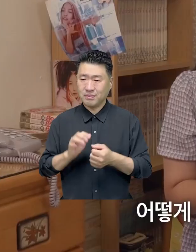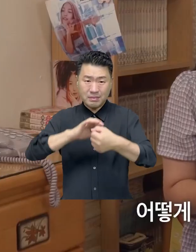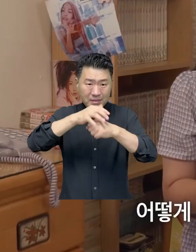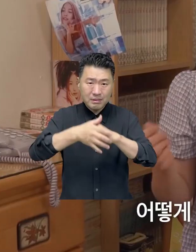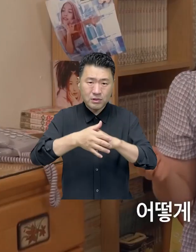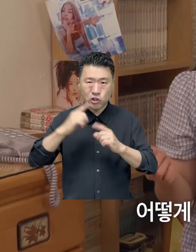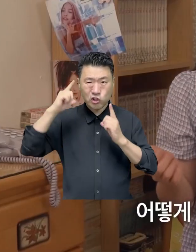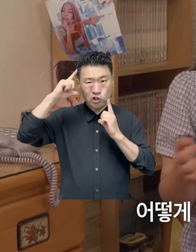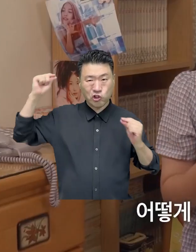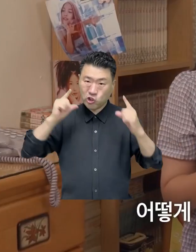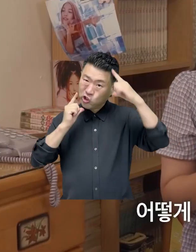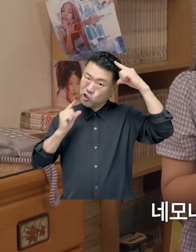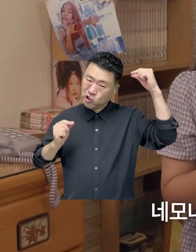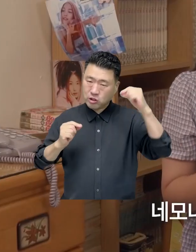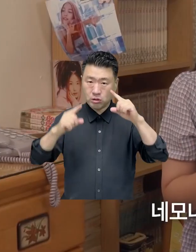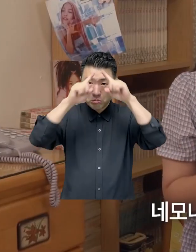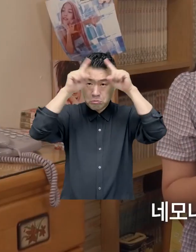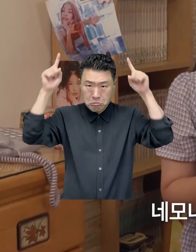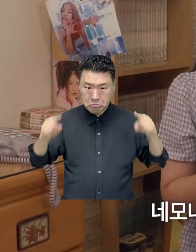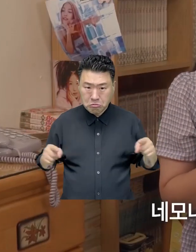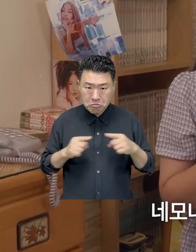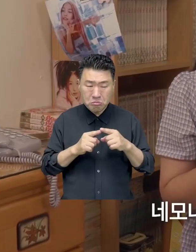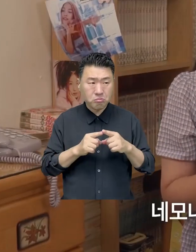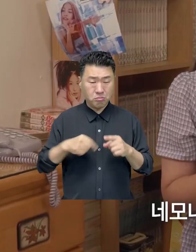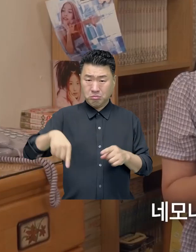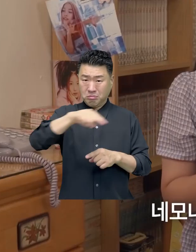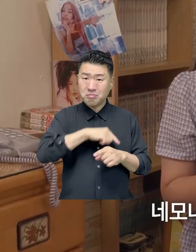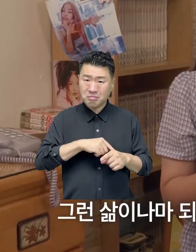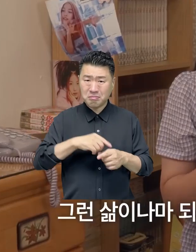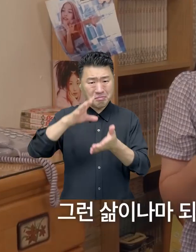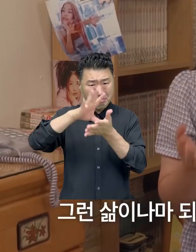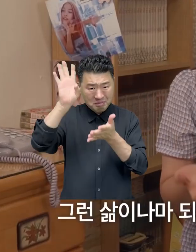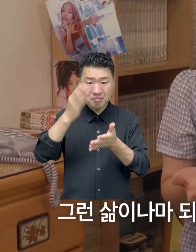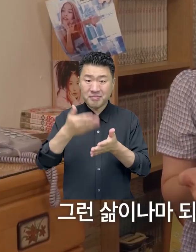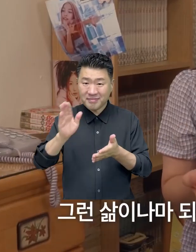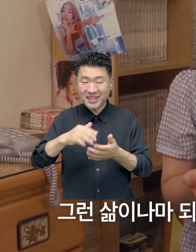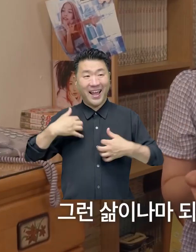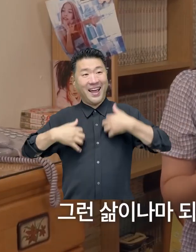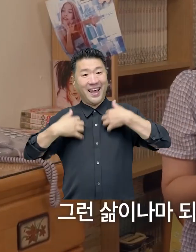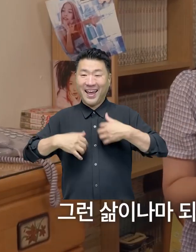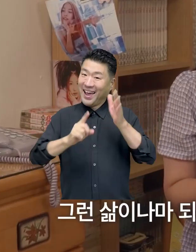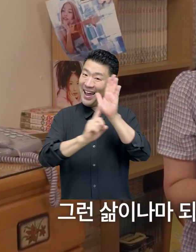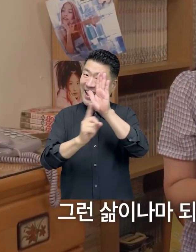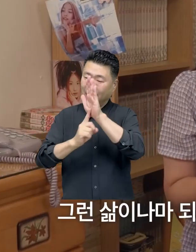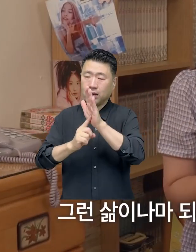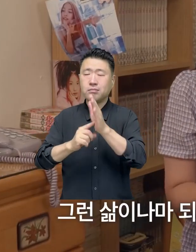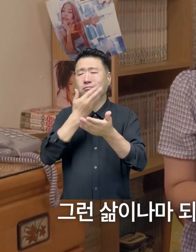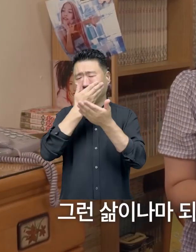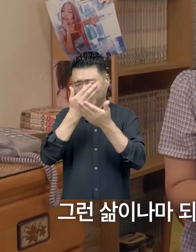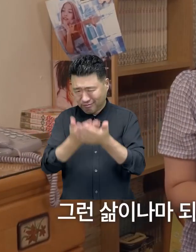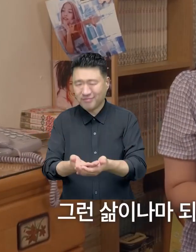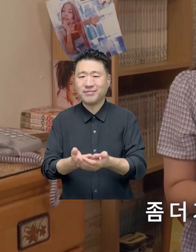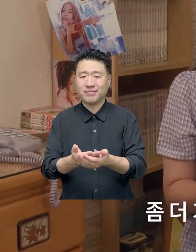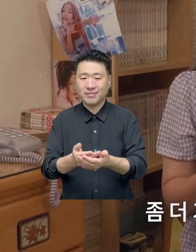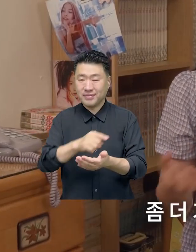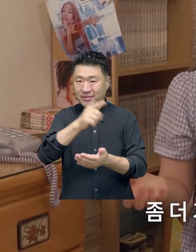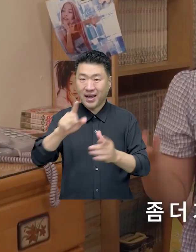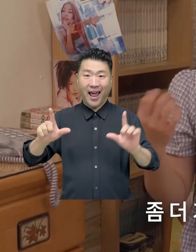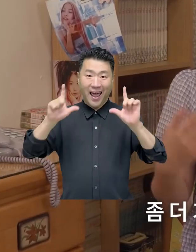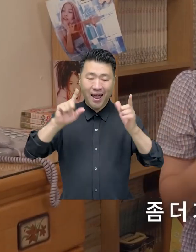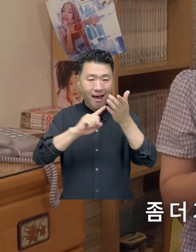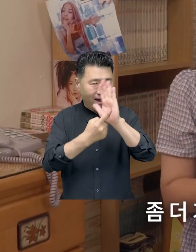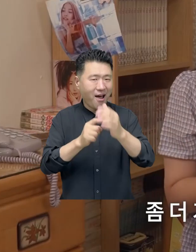어떻게 보면 세상에 좀 각지게 네모나게 태어난 우리들이 그런 삶이나마 되게 재밌게 표현될 가치가 있고 좀